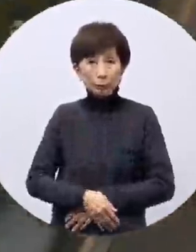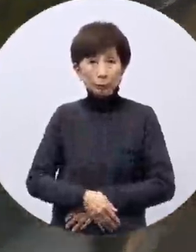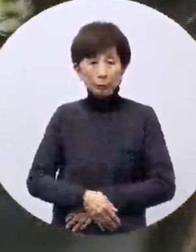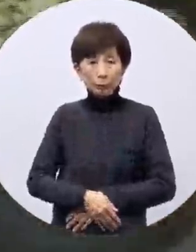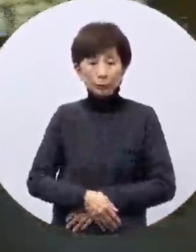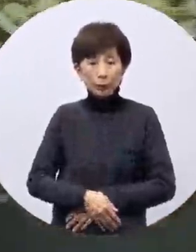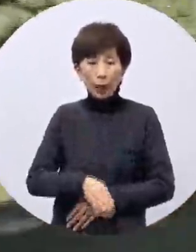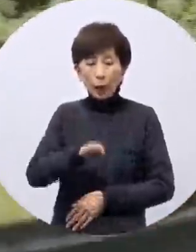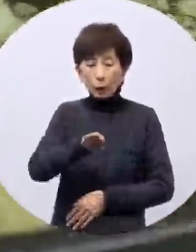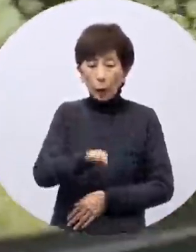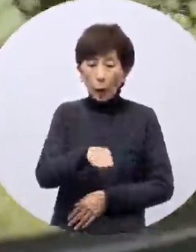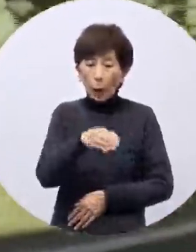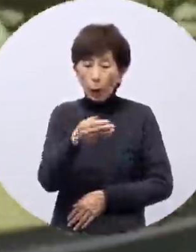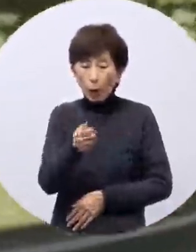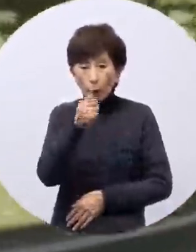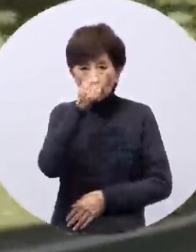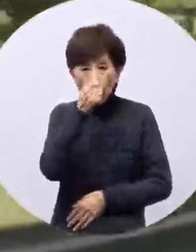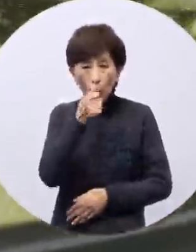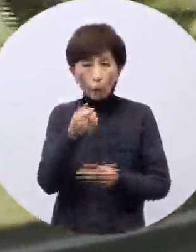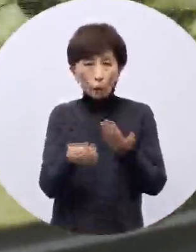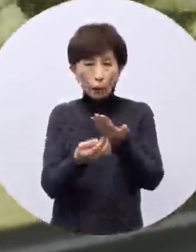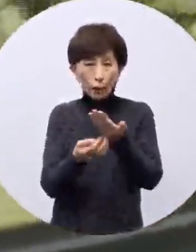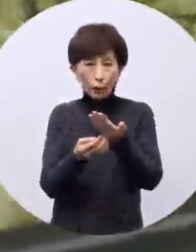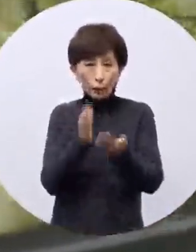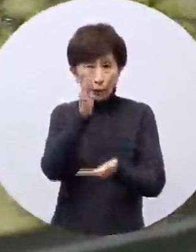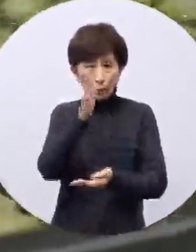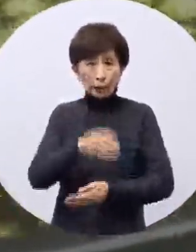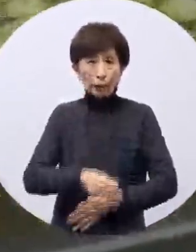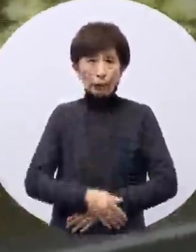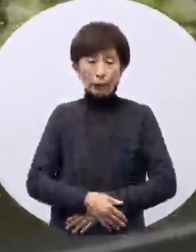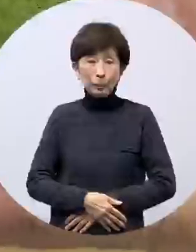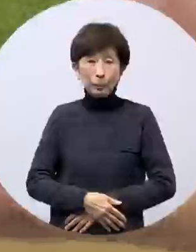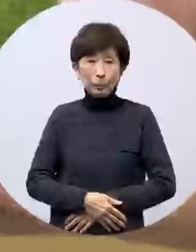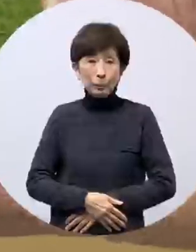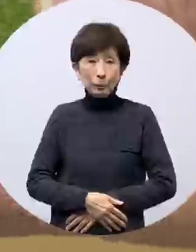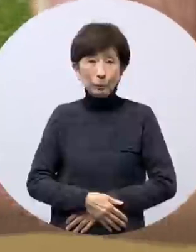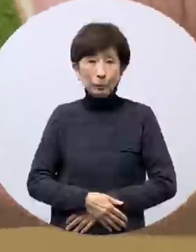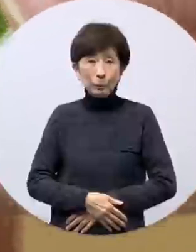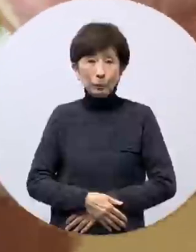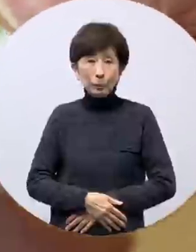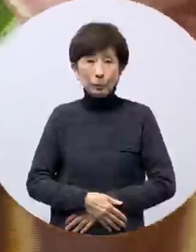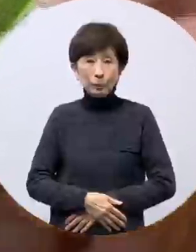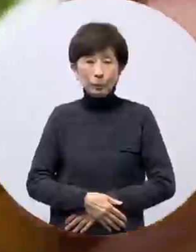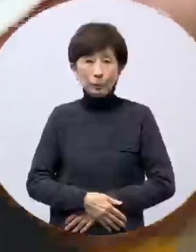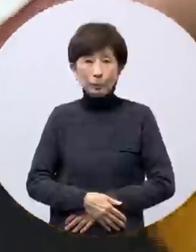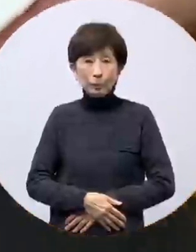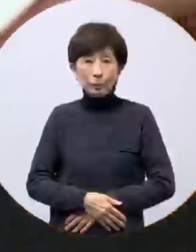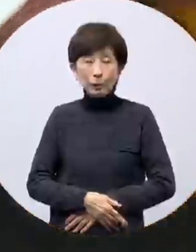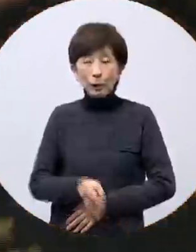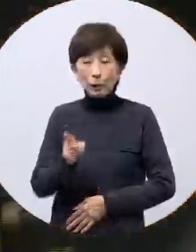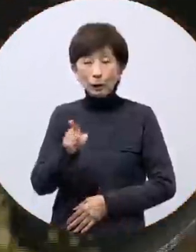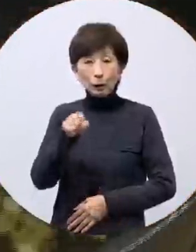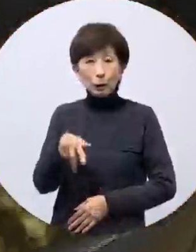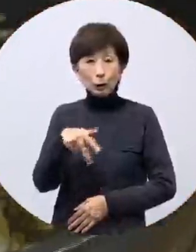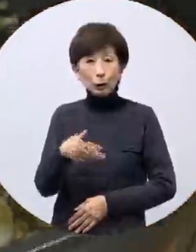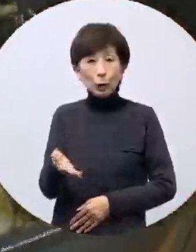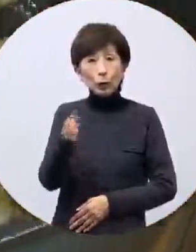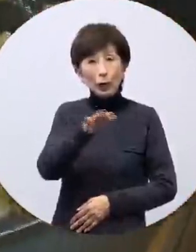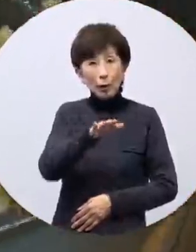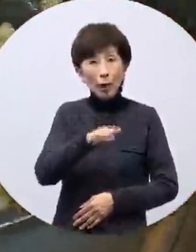牡蠣の両面に焼き色がつくまで焼いてください。 次にフライパンにソースを入れていきます。